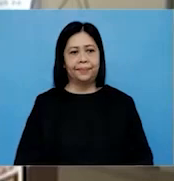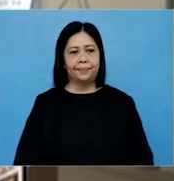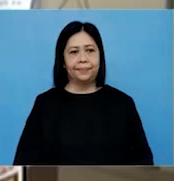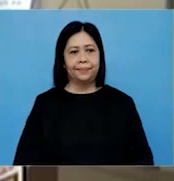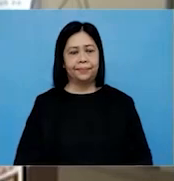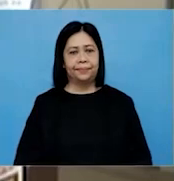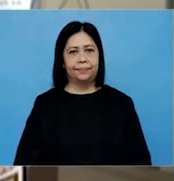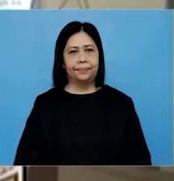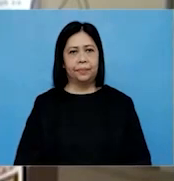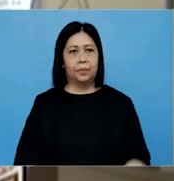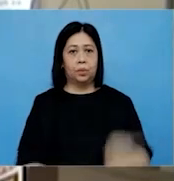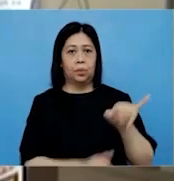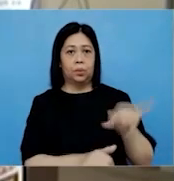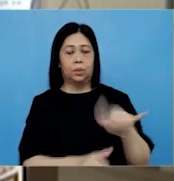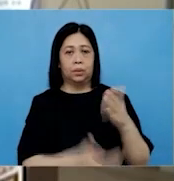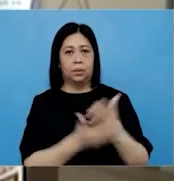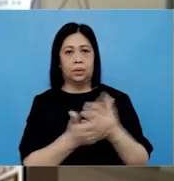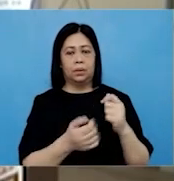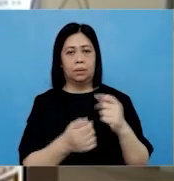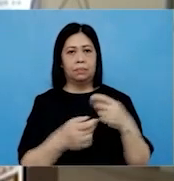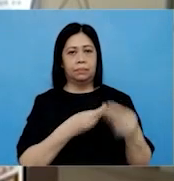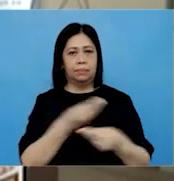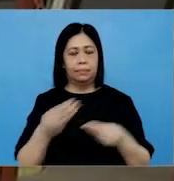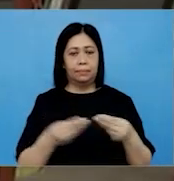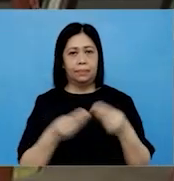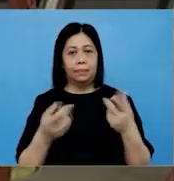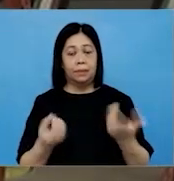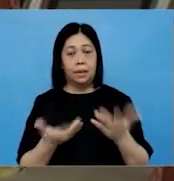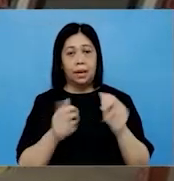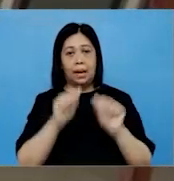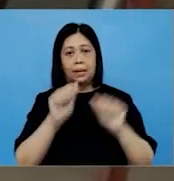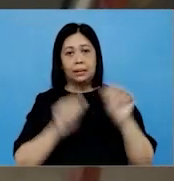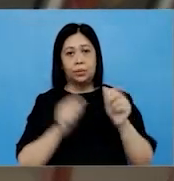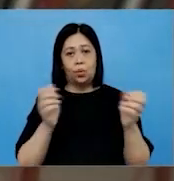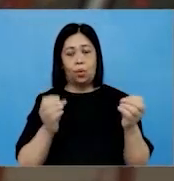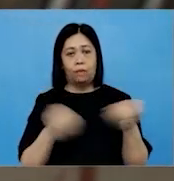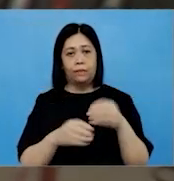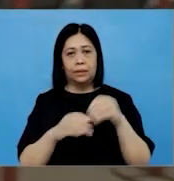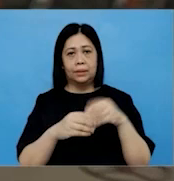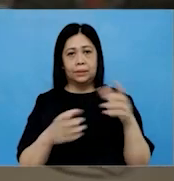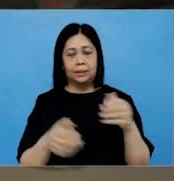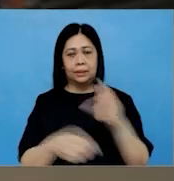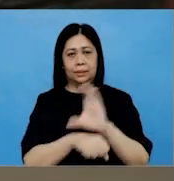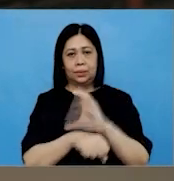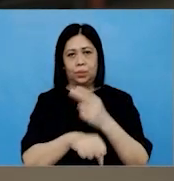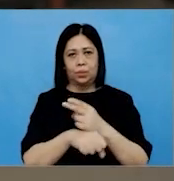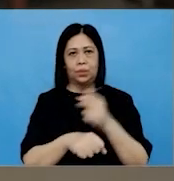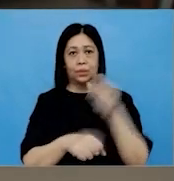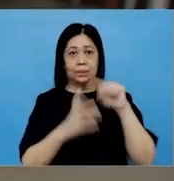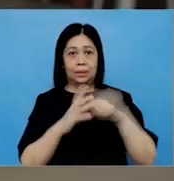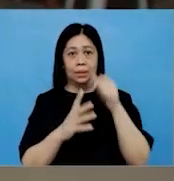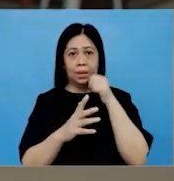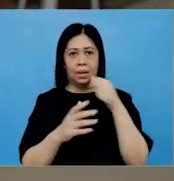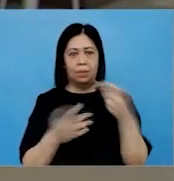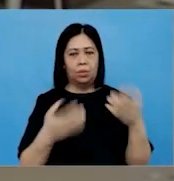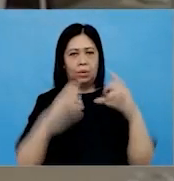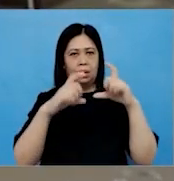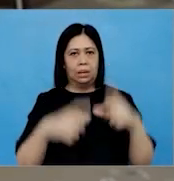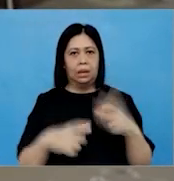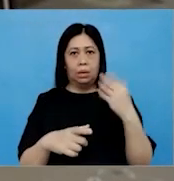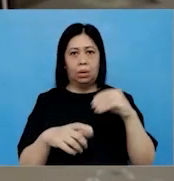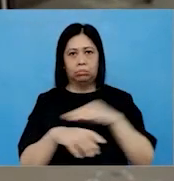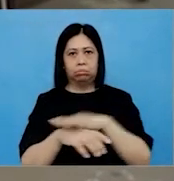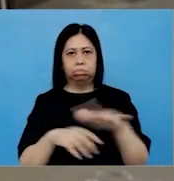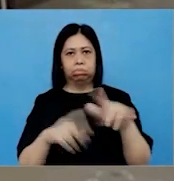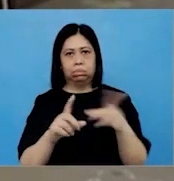Nakatengga muna ang ilang transaksyon sa Davao City Assessor's Office. Simula kasi kahapon, nilockdown ng tanggapan matapos magkahawaan ng COVID-19